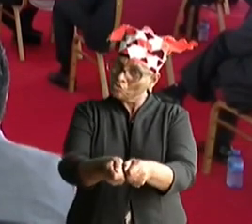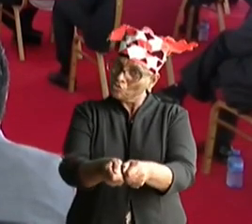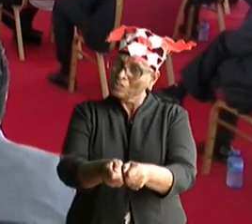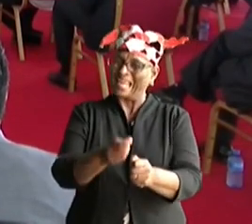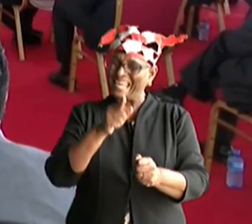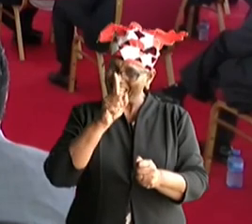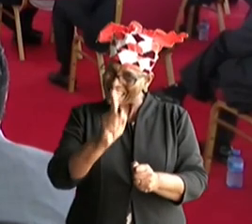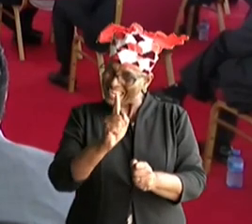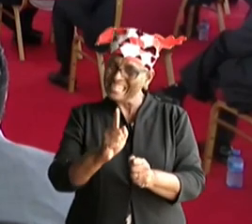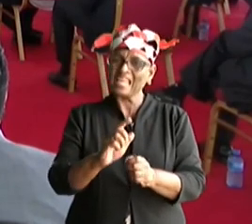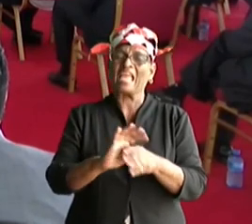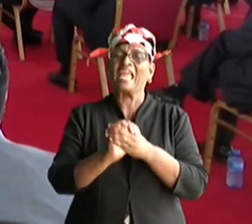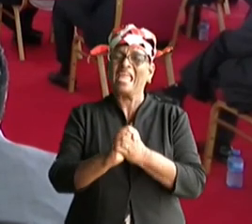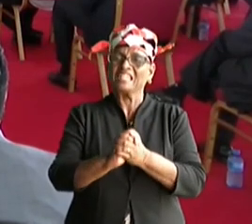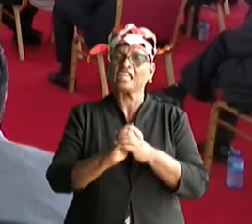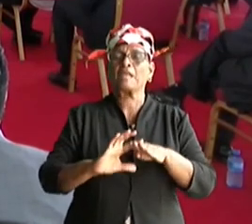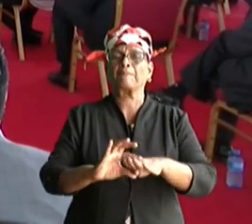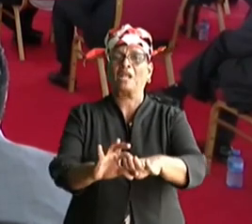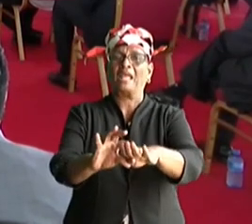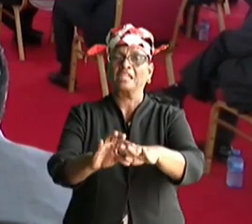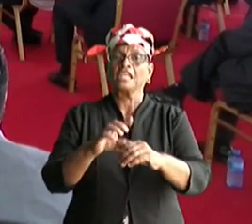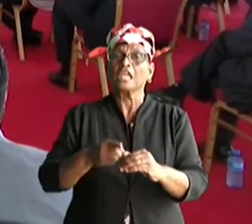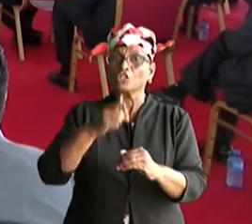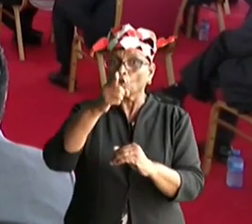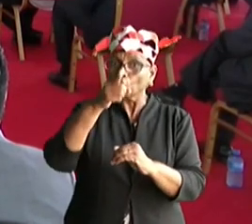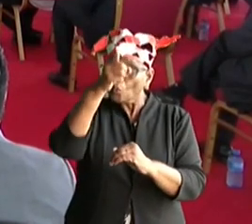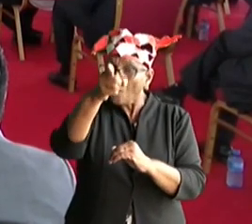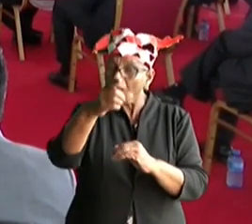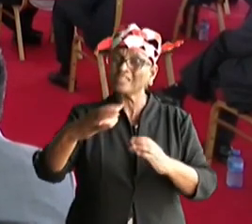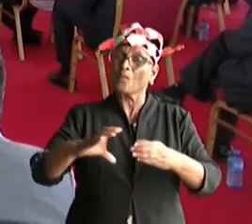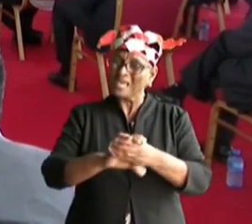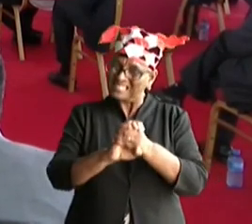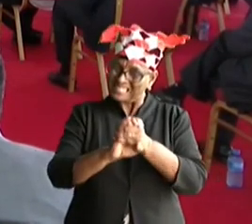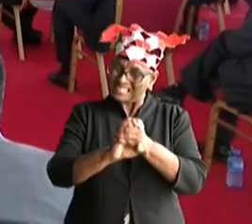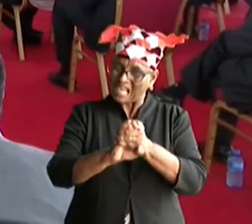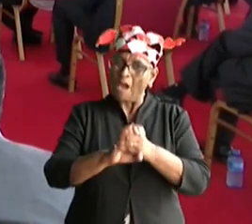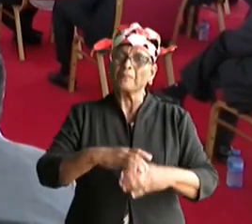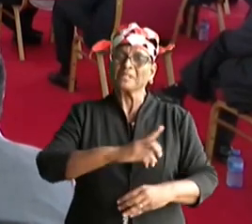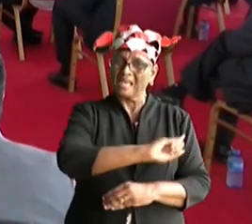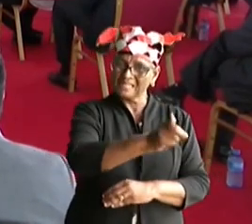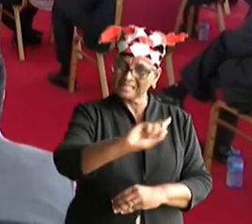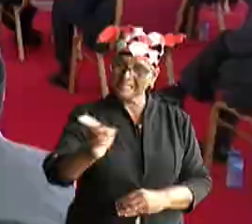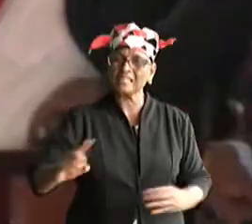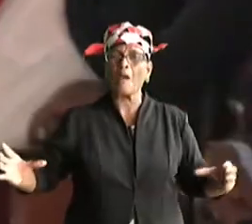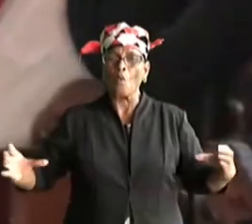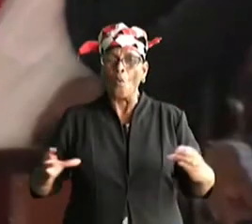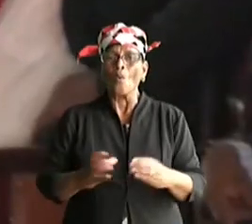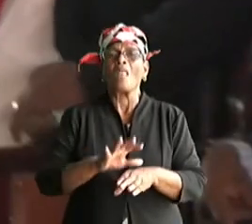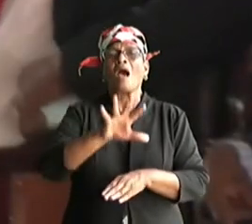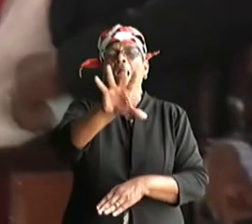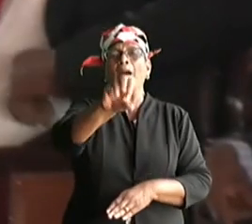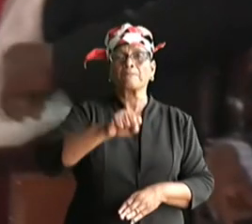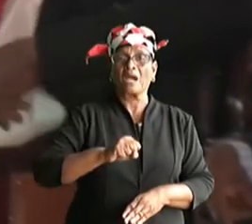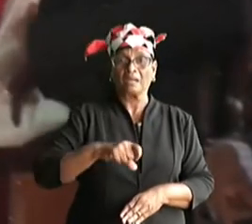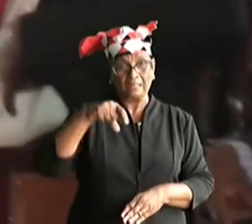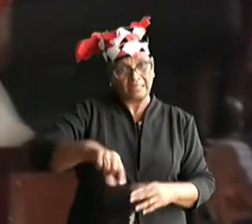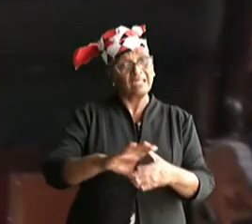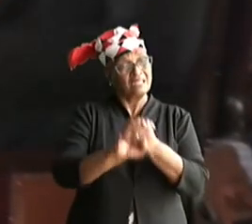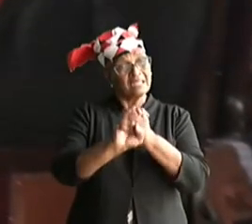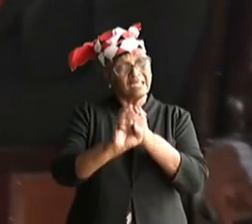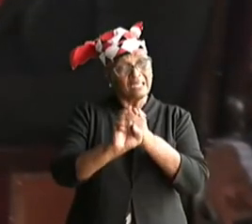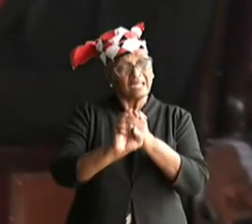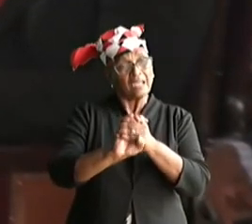in beleid. Eenheid in de doelen die we stellen en met elkaar willen bereiken. Deze eenheid zal